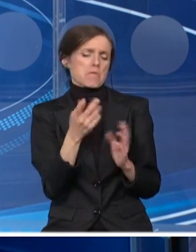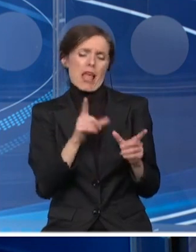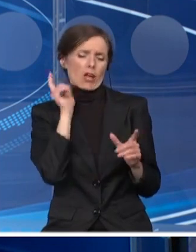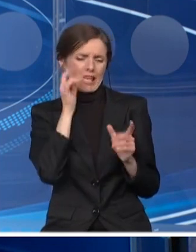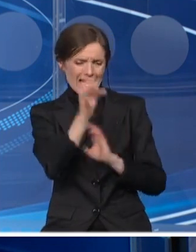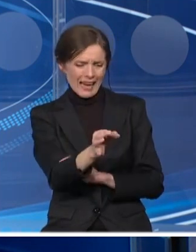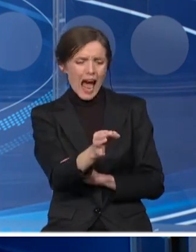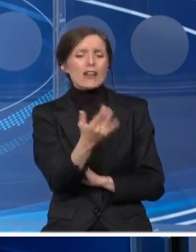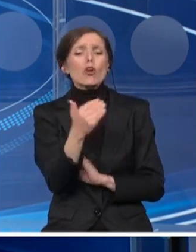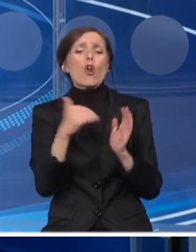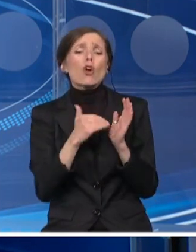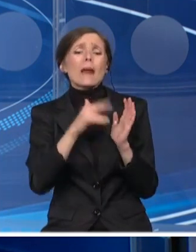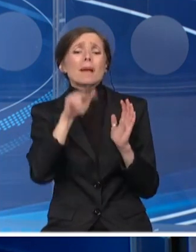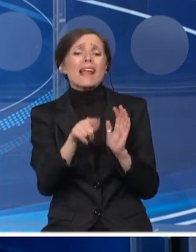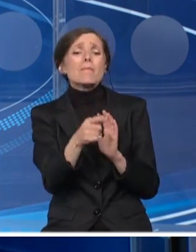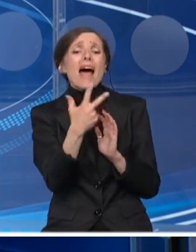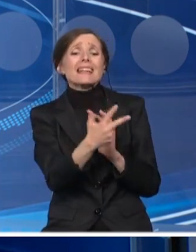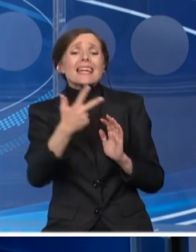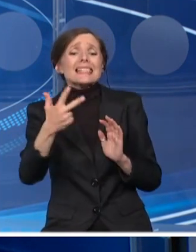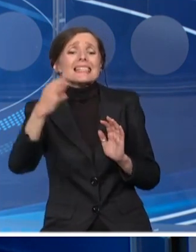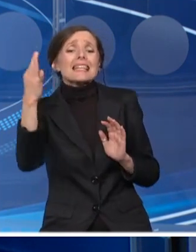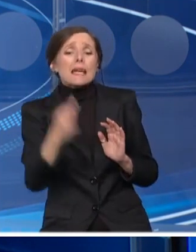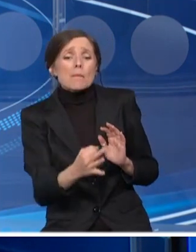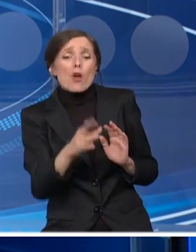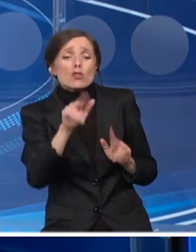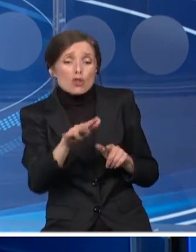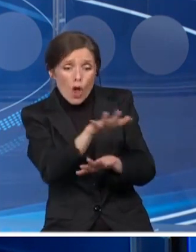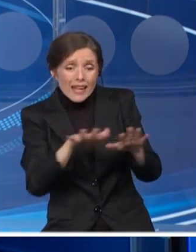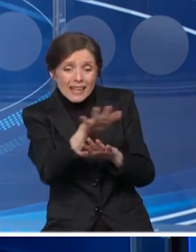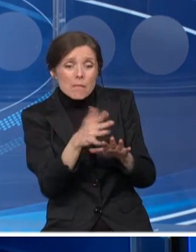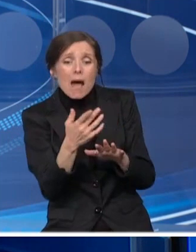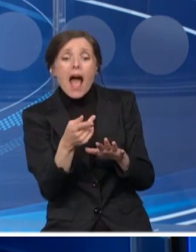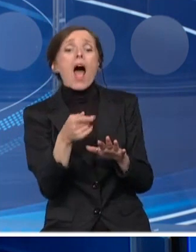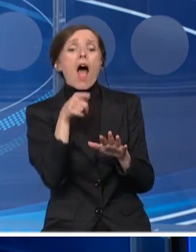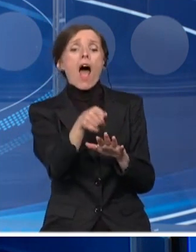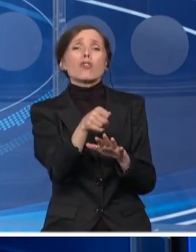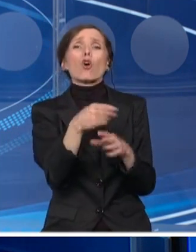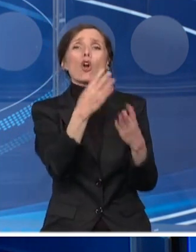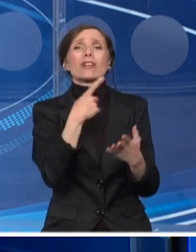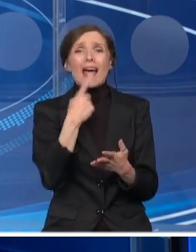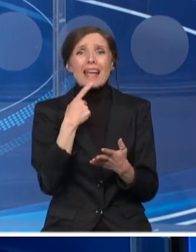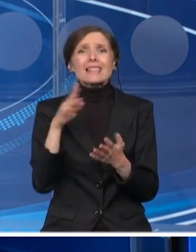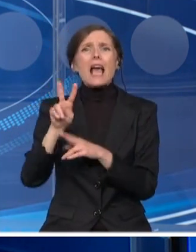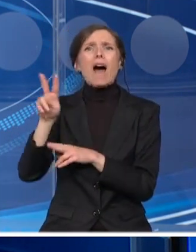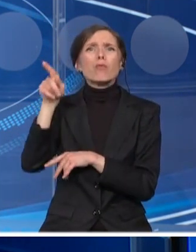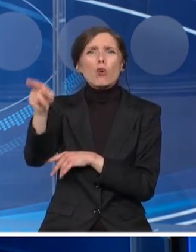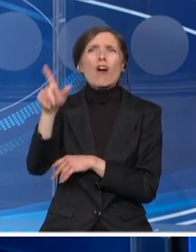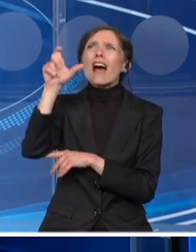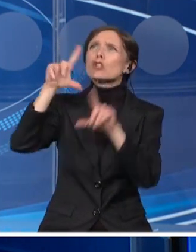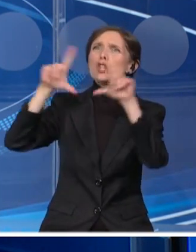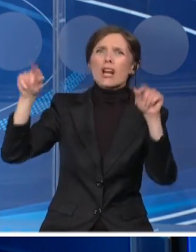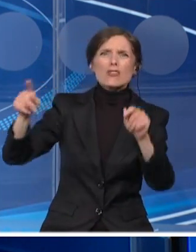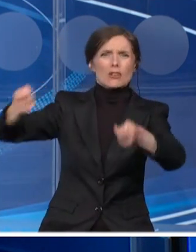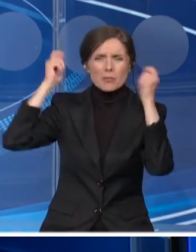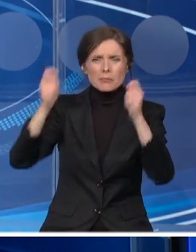33,3%. I u sve toga ne poštuju u Vukovaru gde se razbijaju ćiriličke table, gde se gazi u skupštini